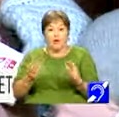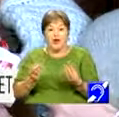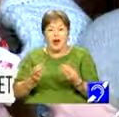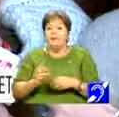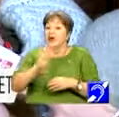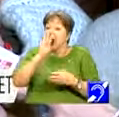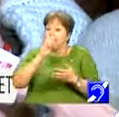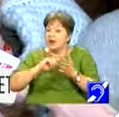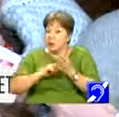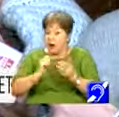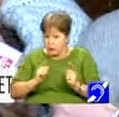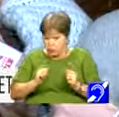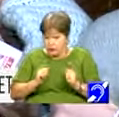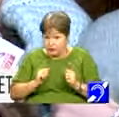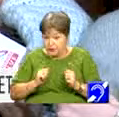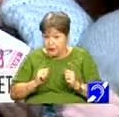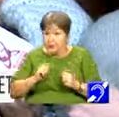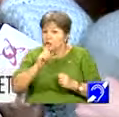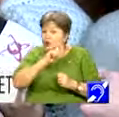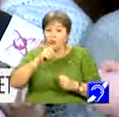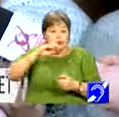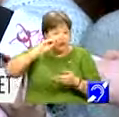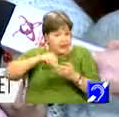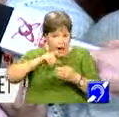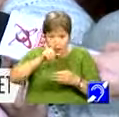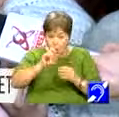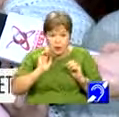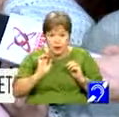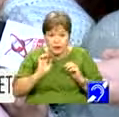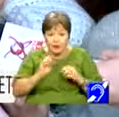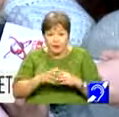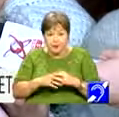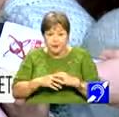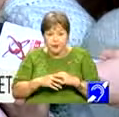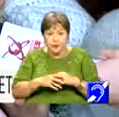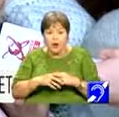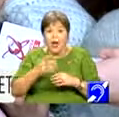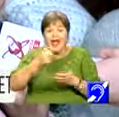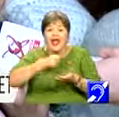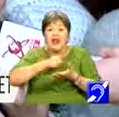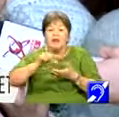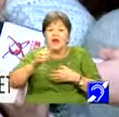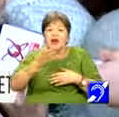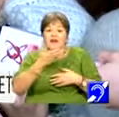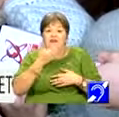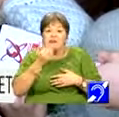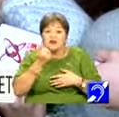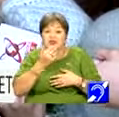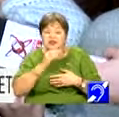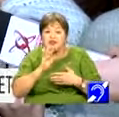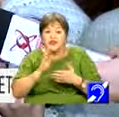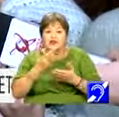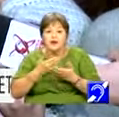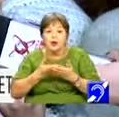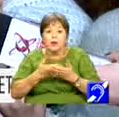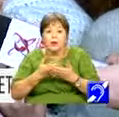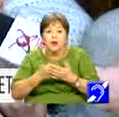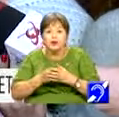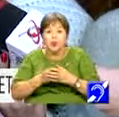să știți că nu suntem de acord cu eliminarea facilităților pentru